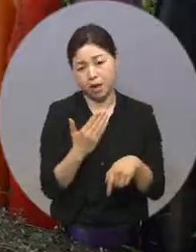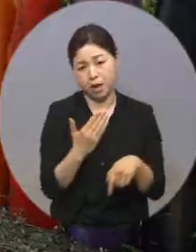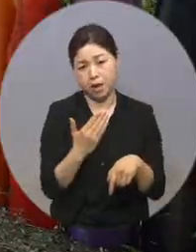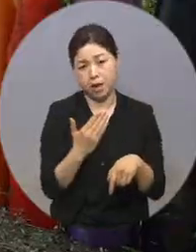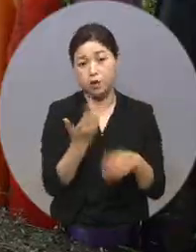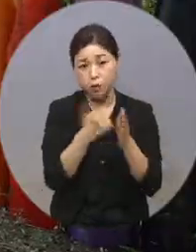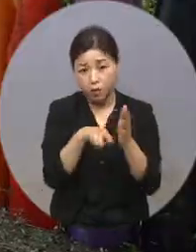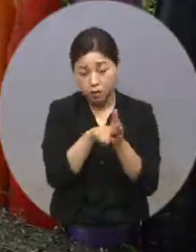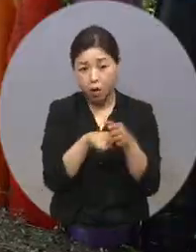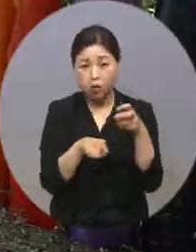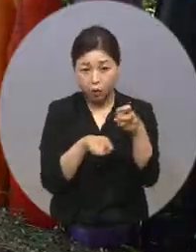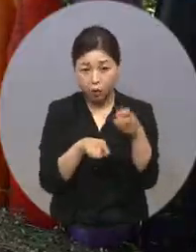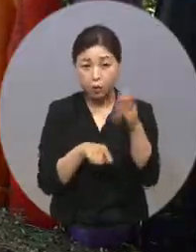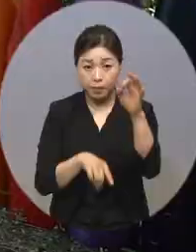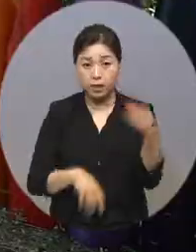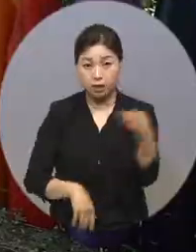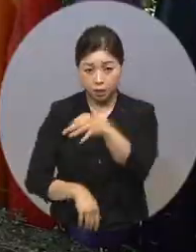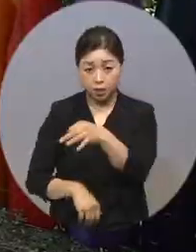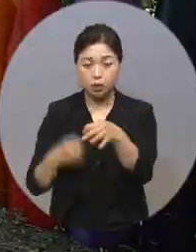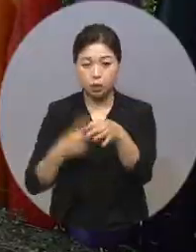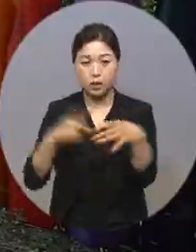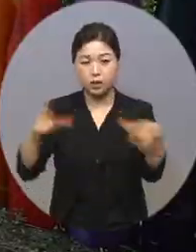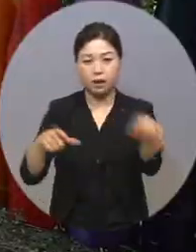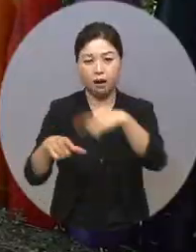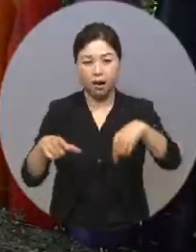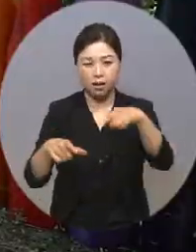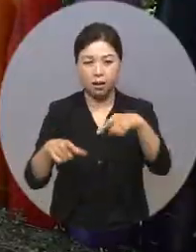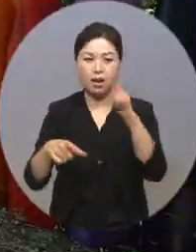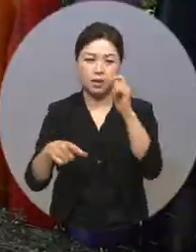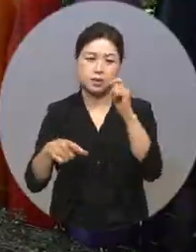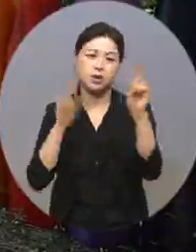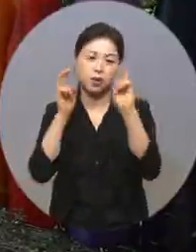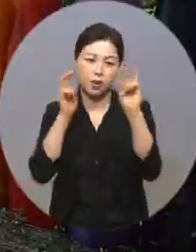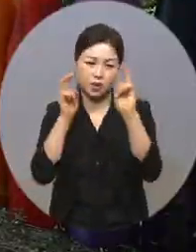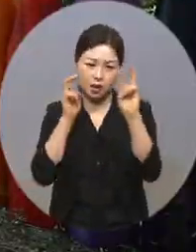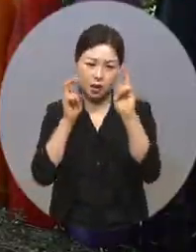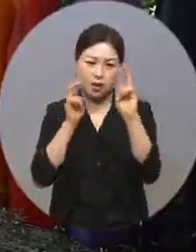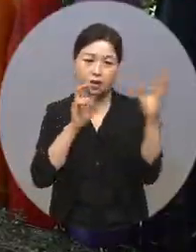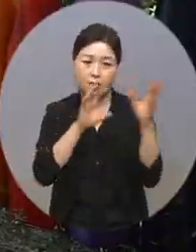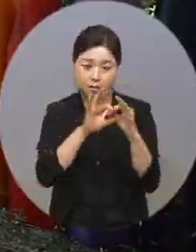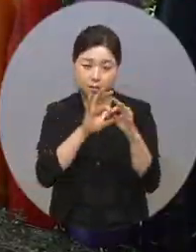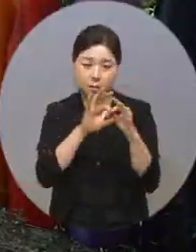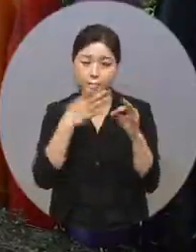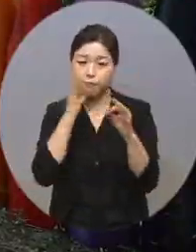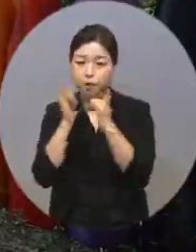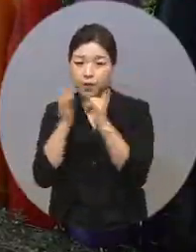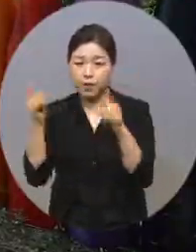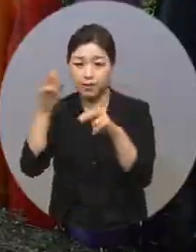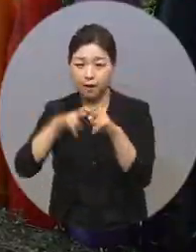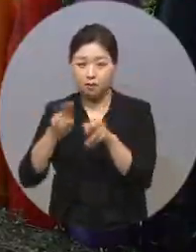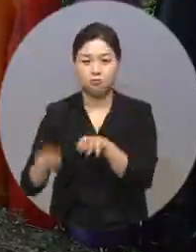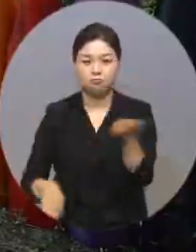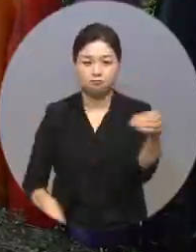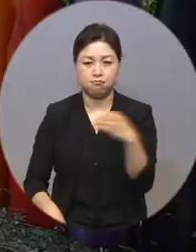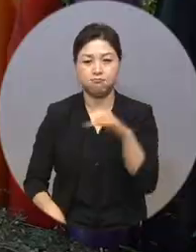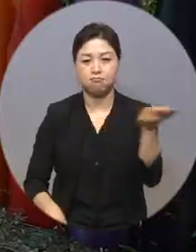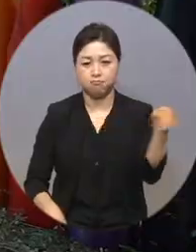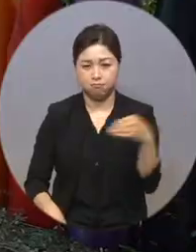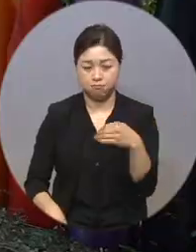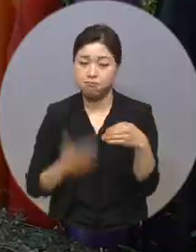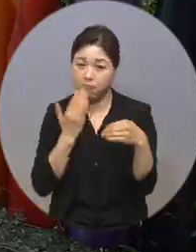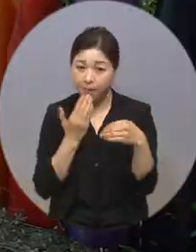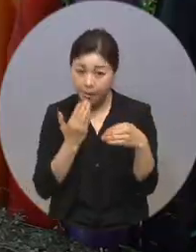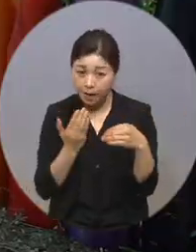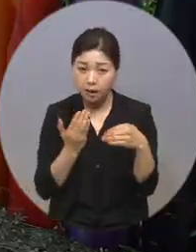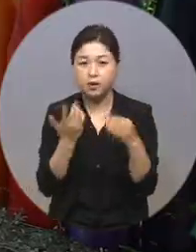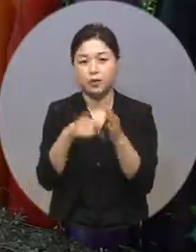지원해 주거나 아니면 관내에 택시 회사를 활용하여서 어르신들을 용이하게 센터에 오고 갈